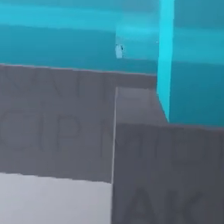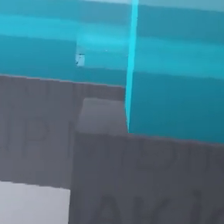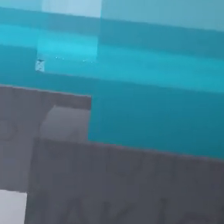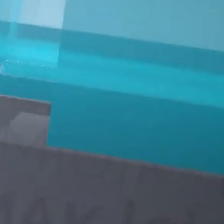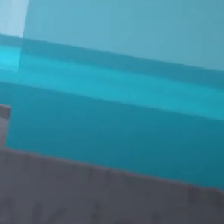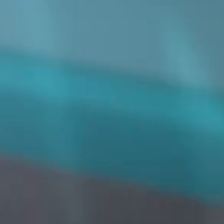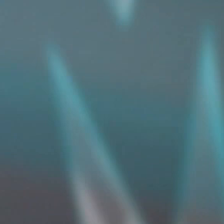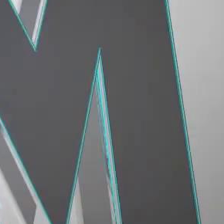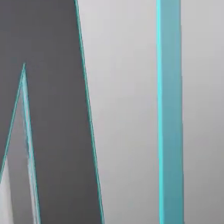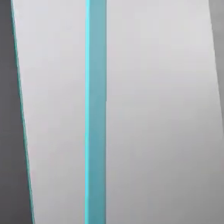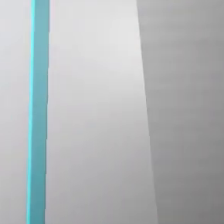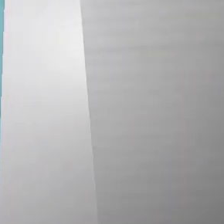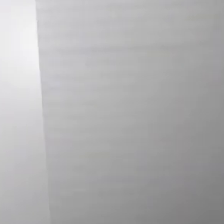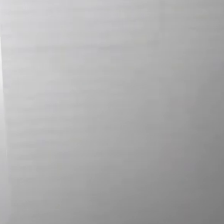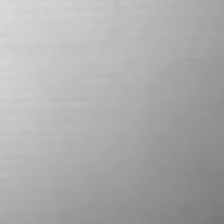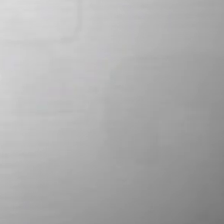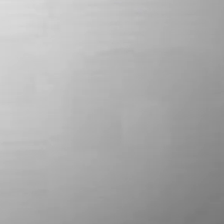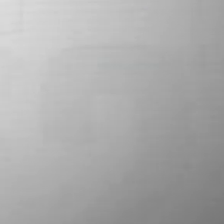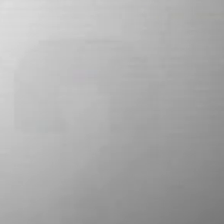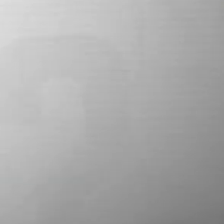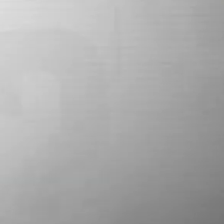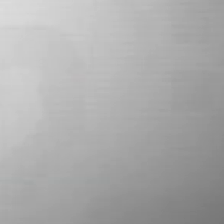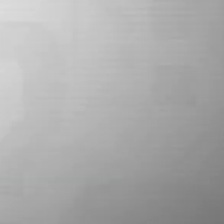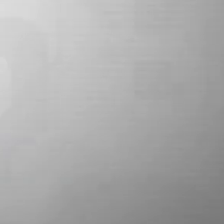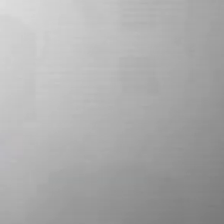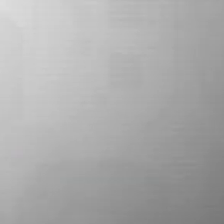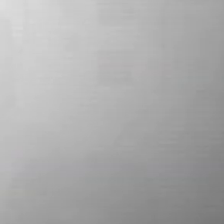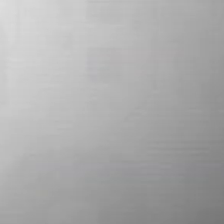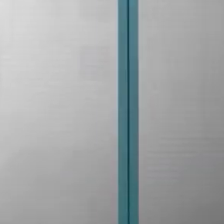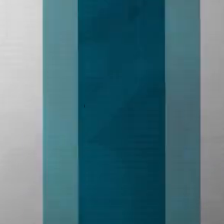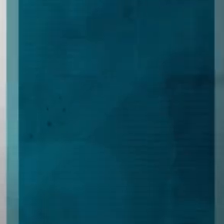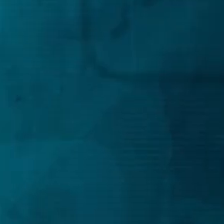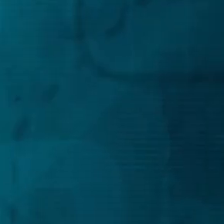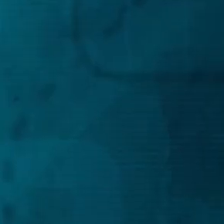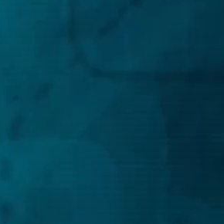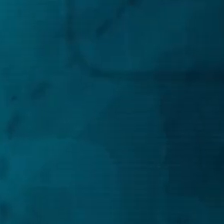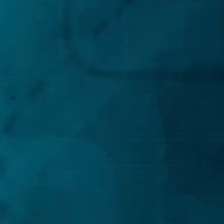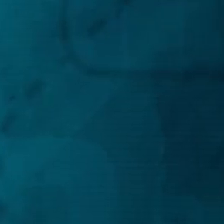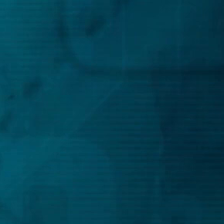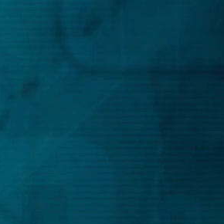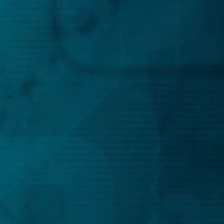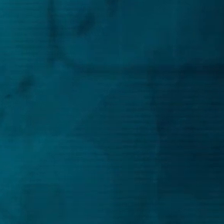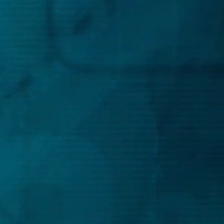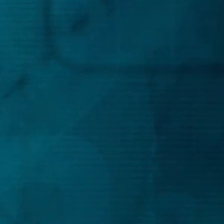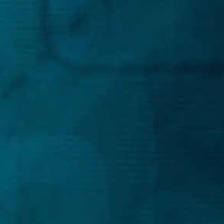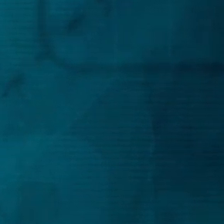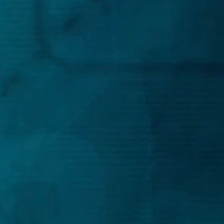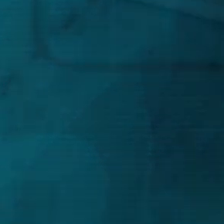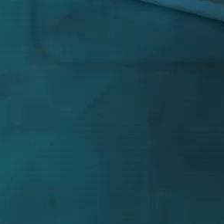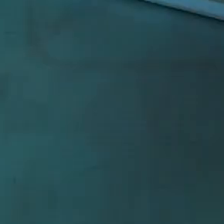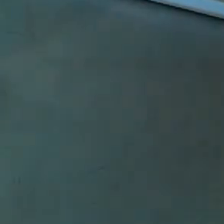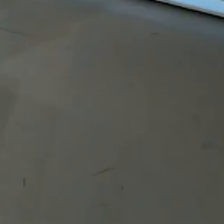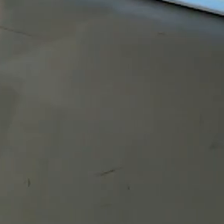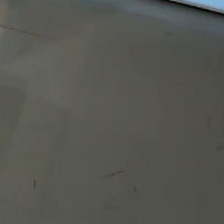İrani mezhebine göre evde hikâfa girebiliyor muyum? Kadın değil, ne? Öğrenmek herkese